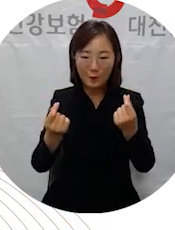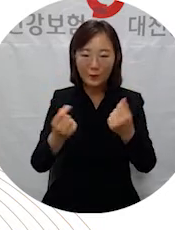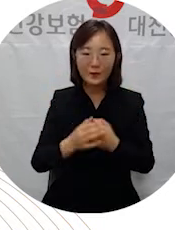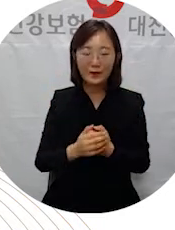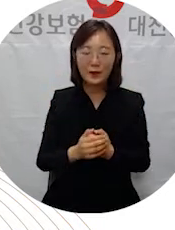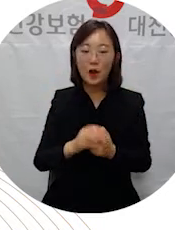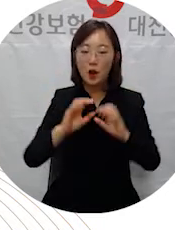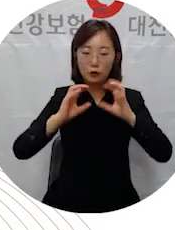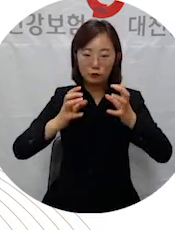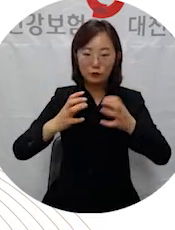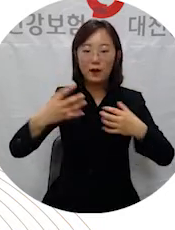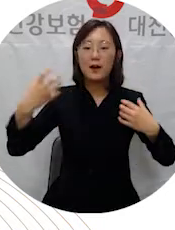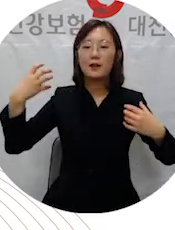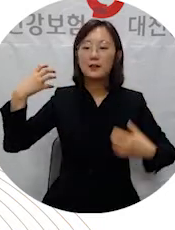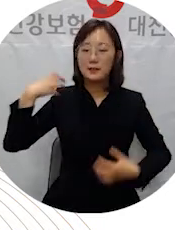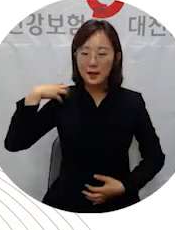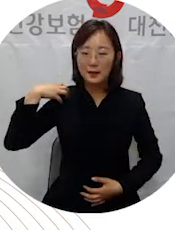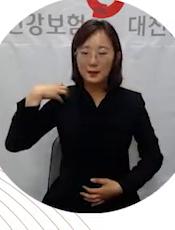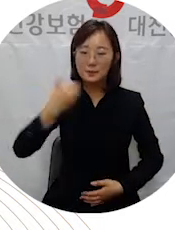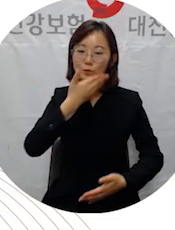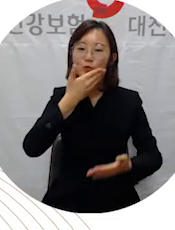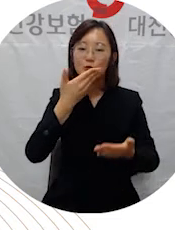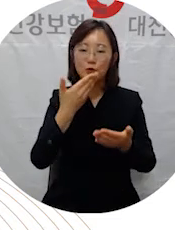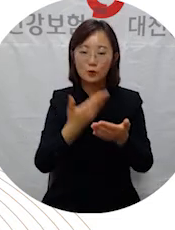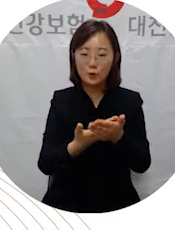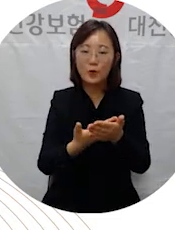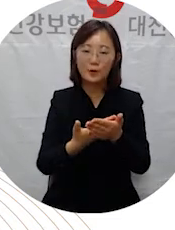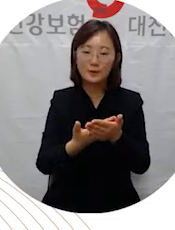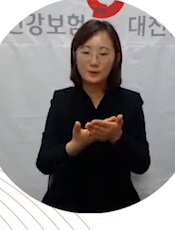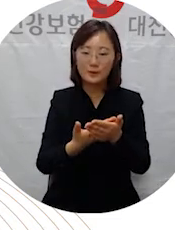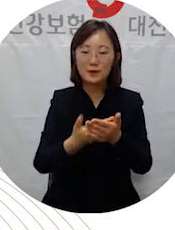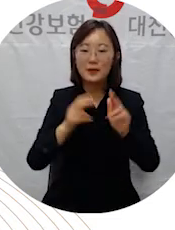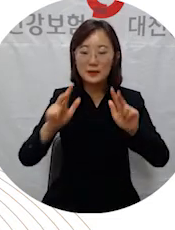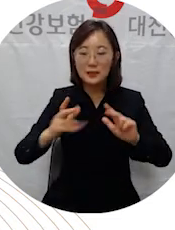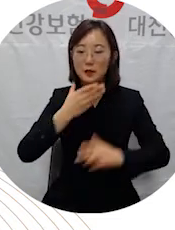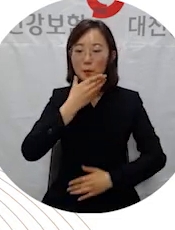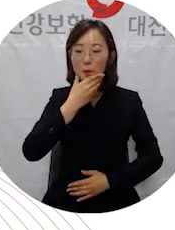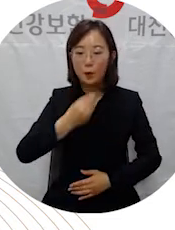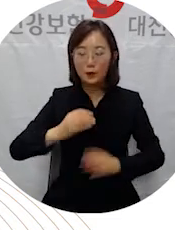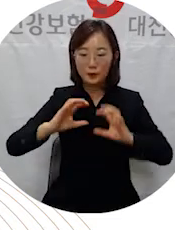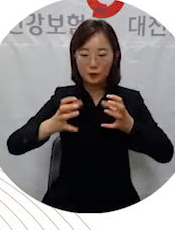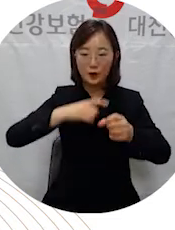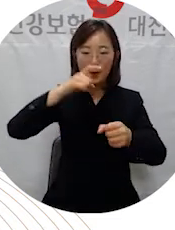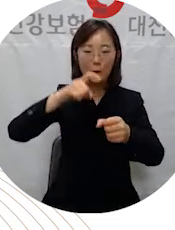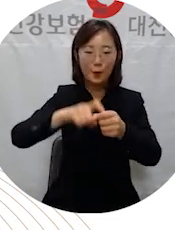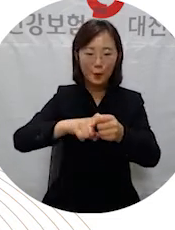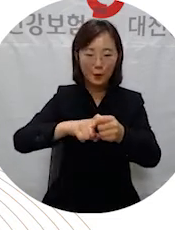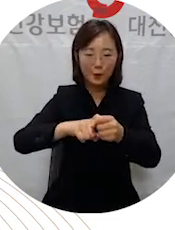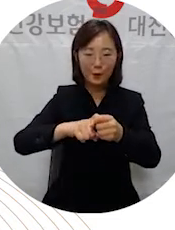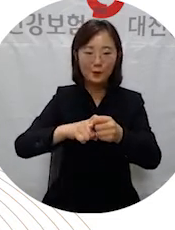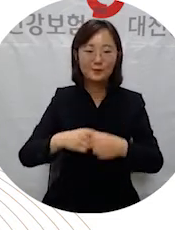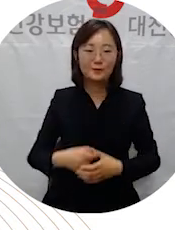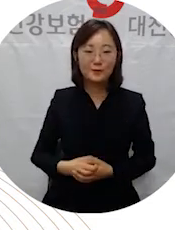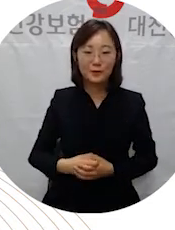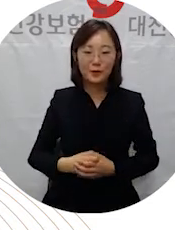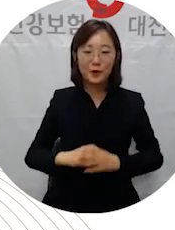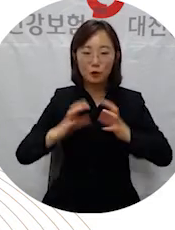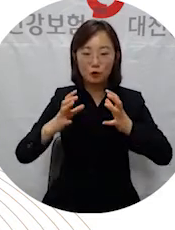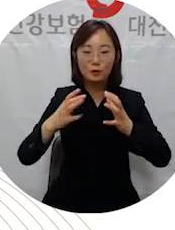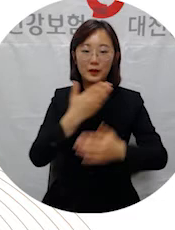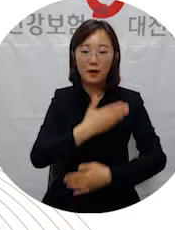출생부터 사망까지 국가의 책임을 강조한 이 말은 현대 복지국가의 목표이자 이상으로서